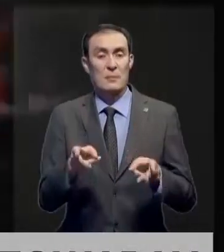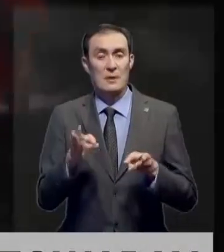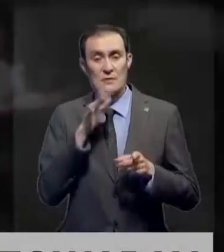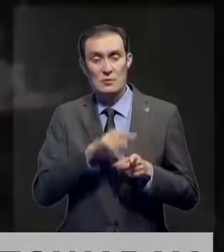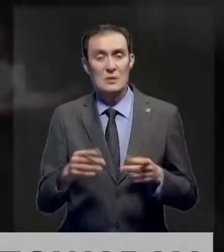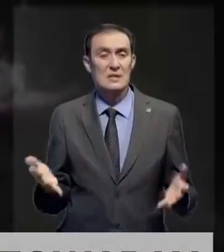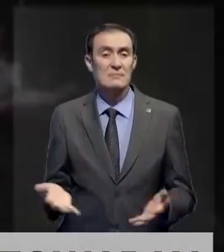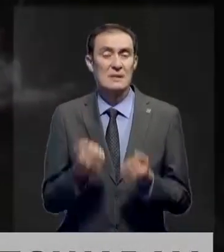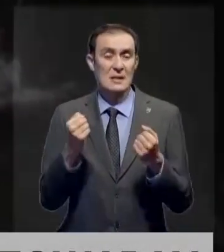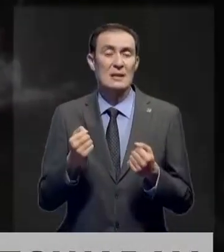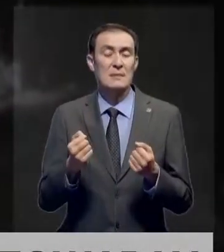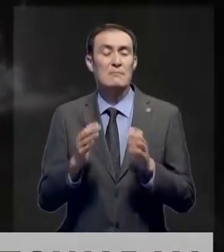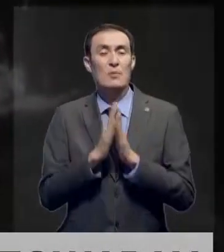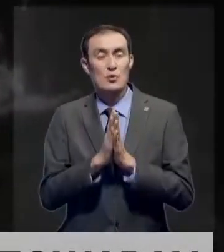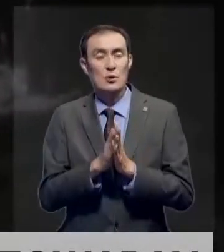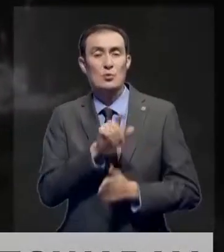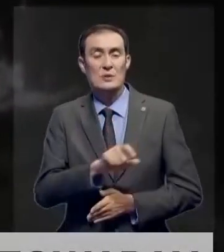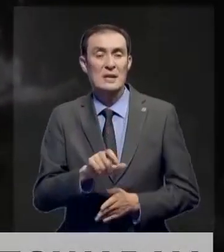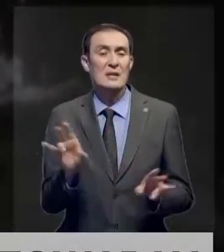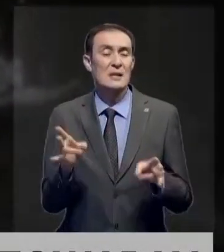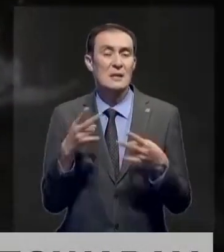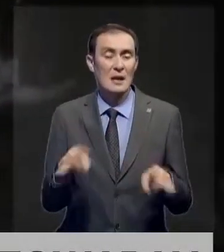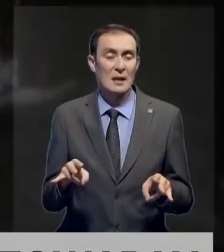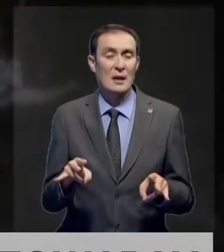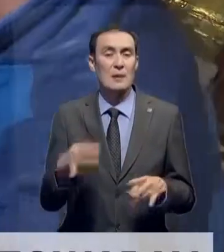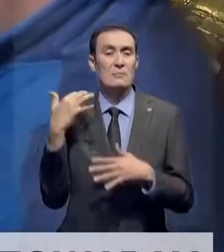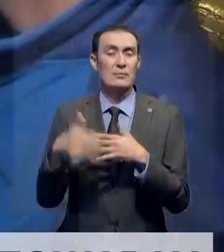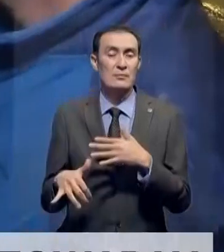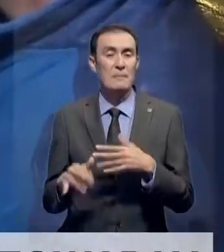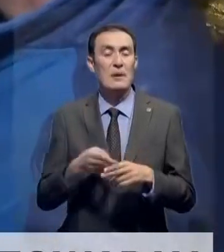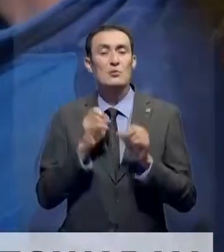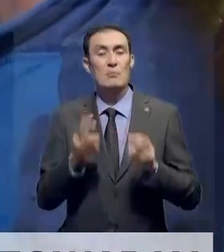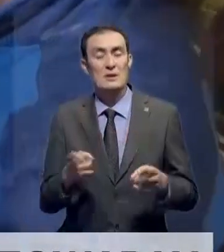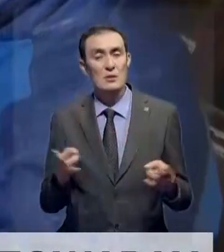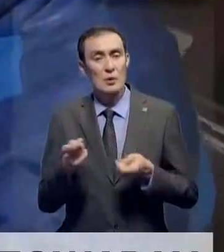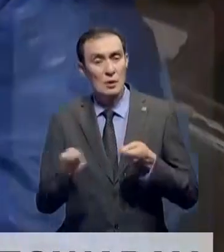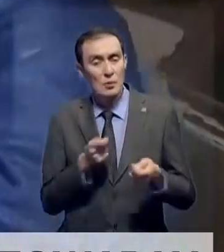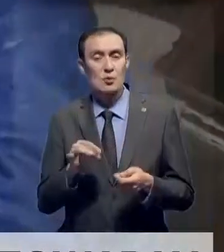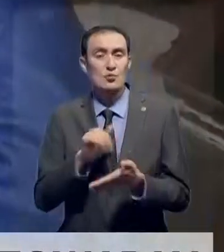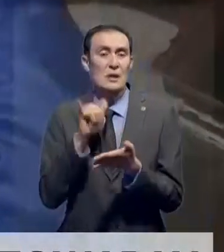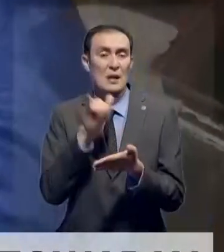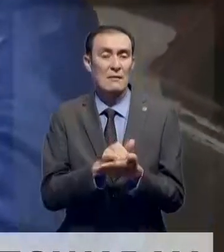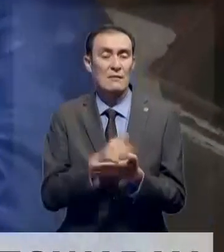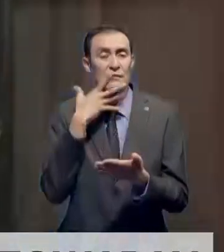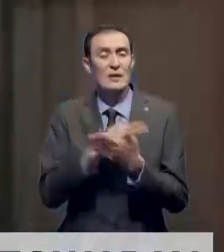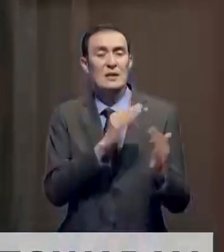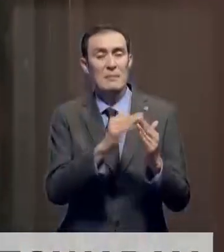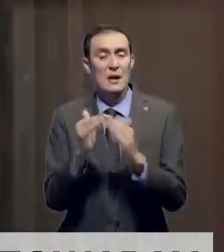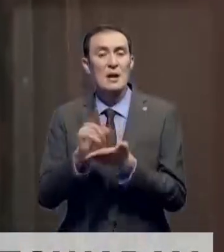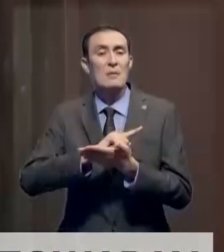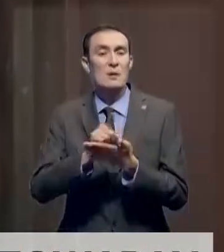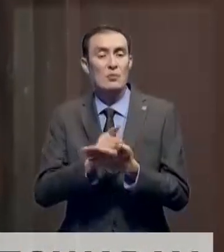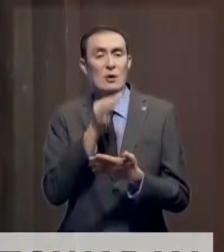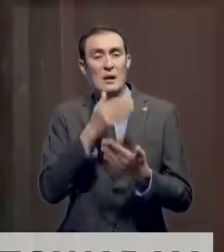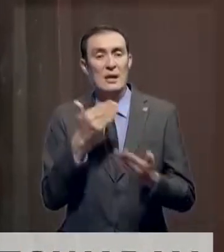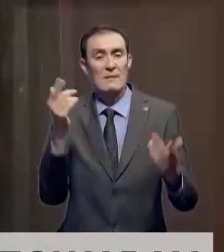отопительного сезона спасатели призывают жителей не пренебрегать правилами безопасности, а также рекомендуют устанавливать в частных домах